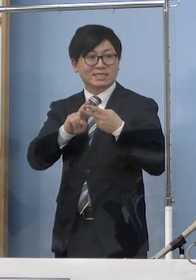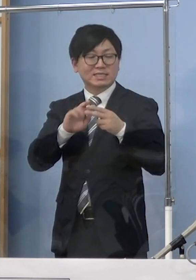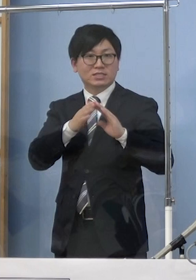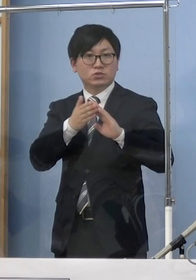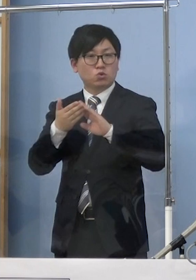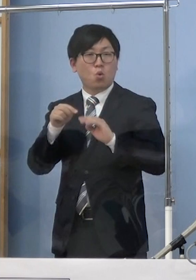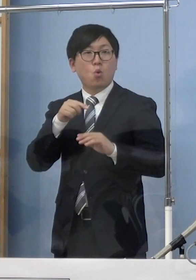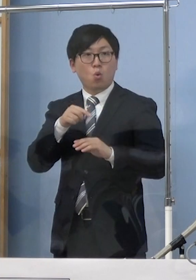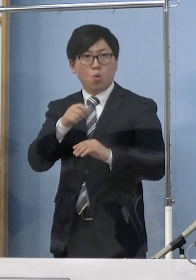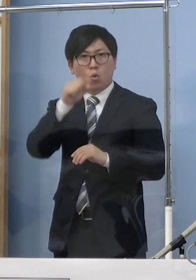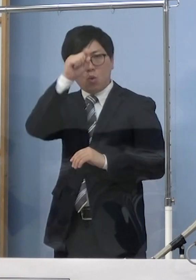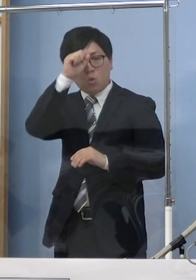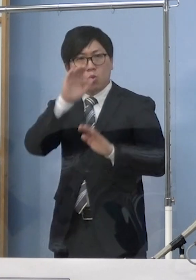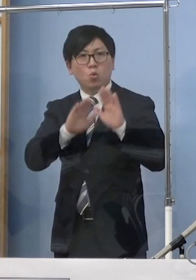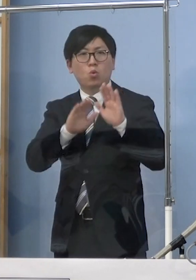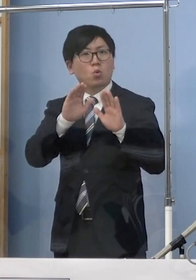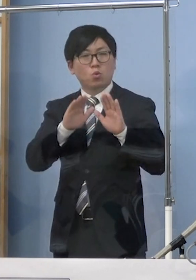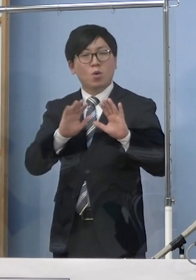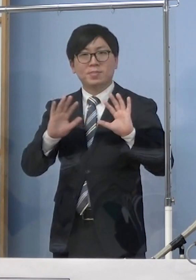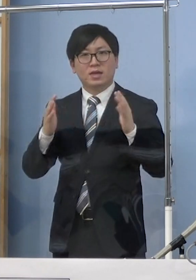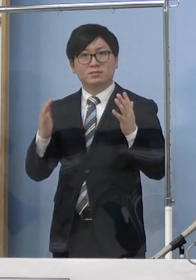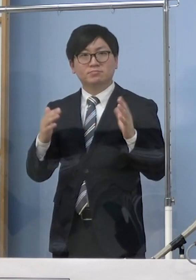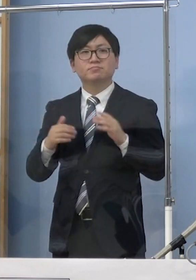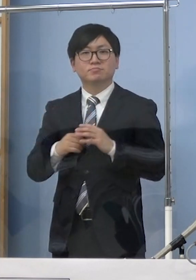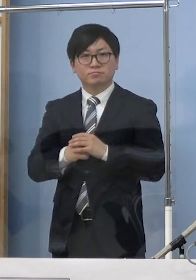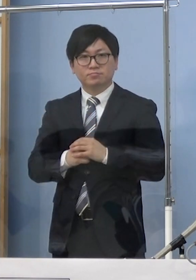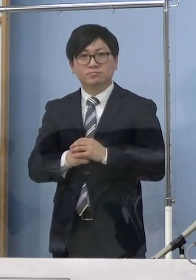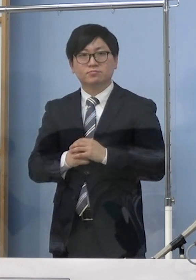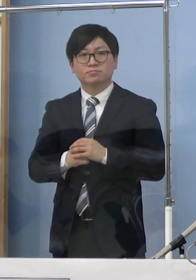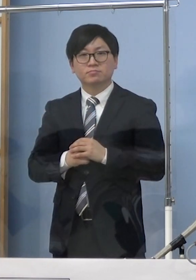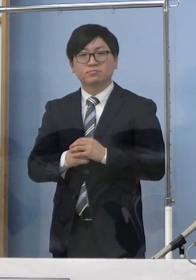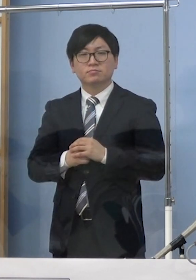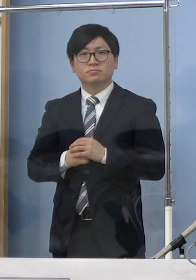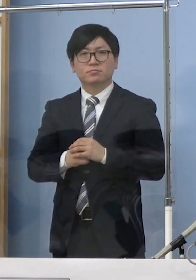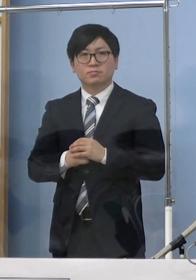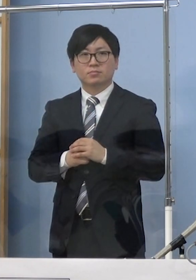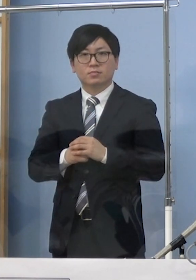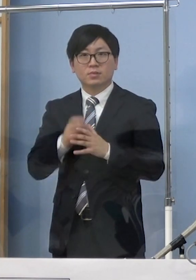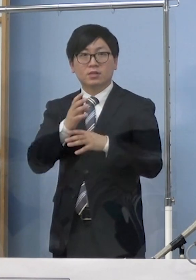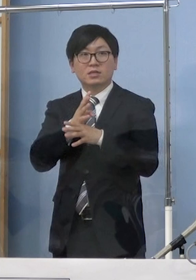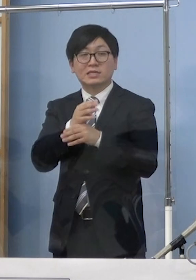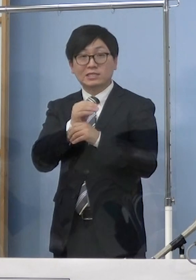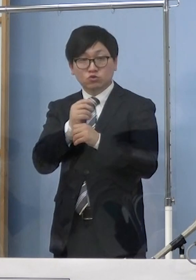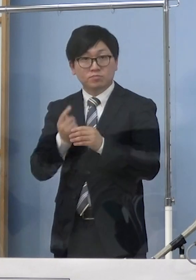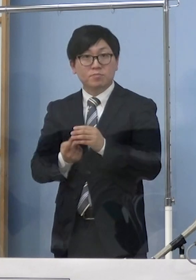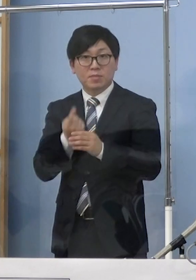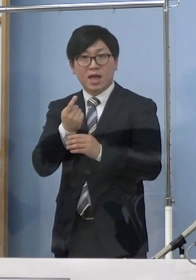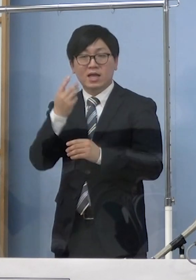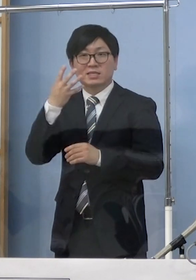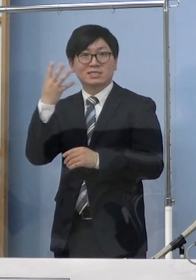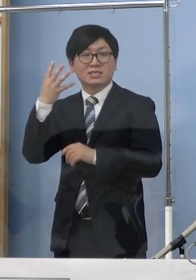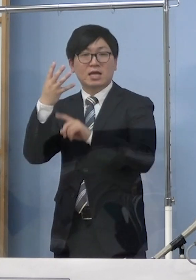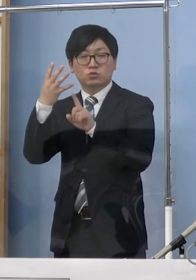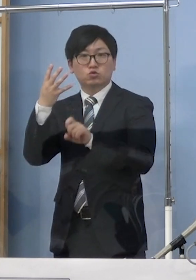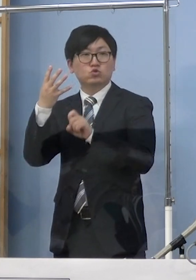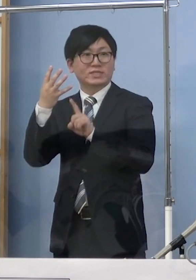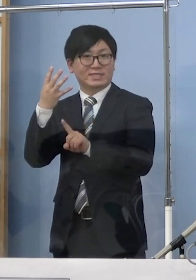症状となっております。発症日は、4月の17日になります